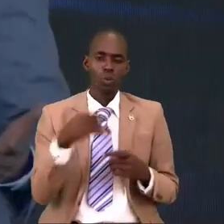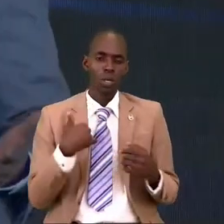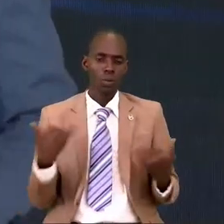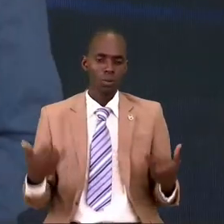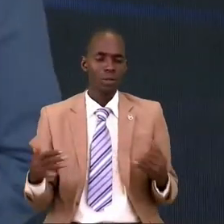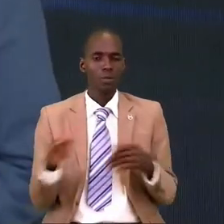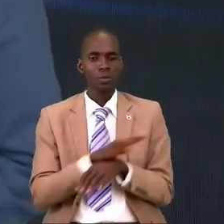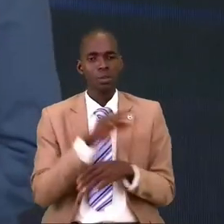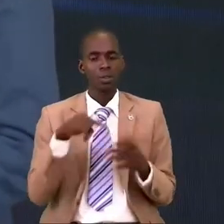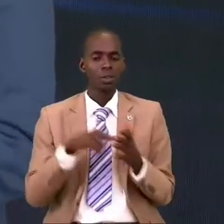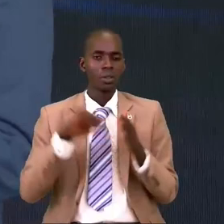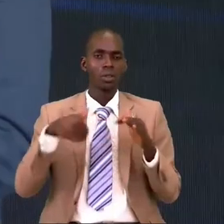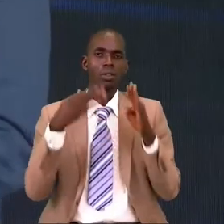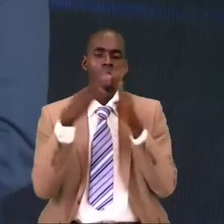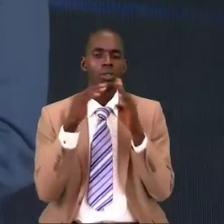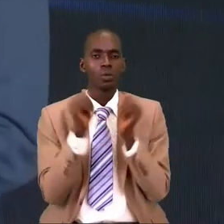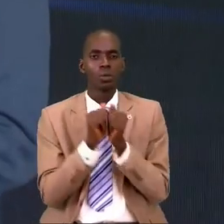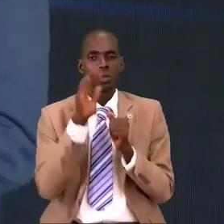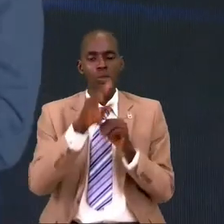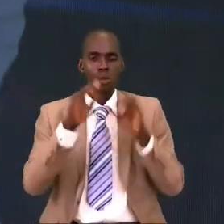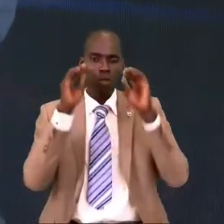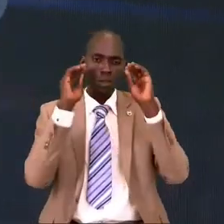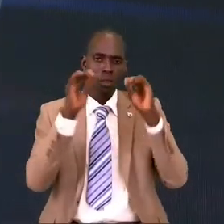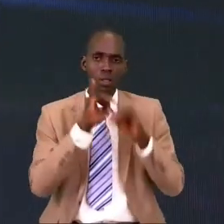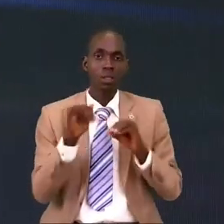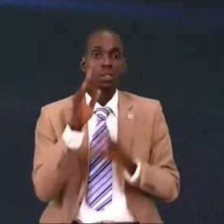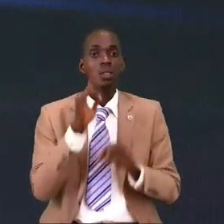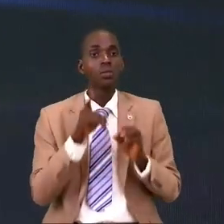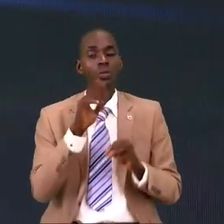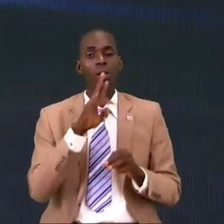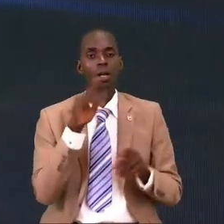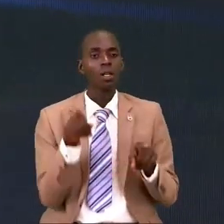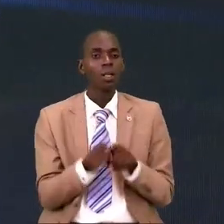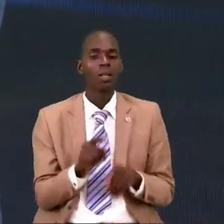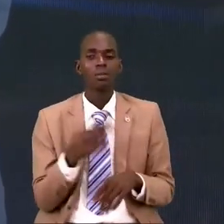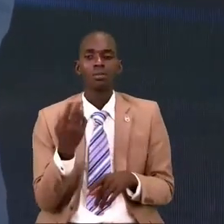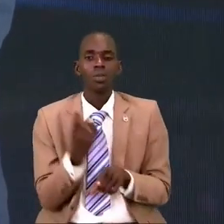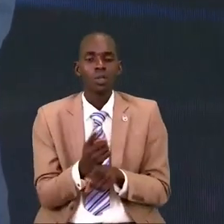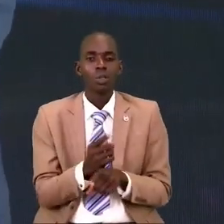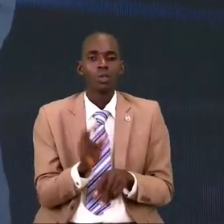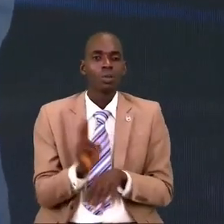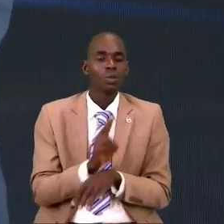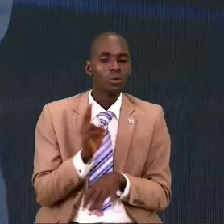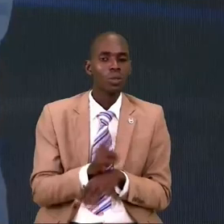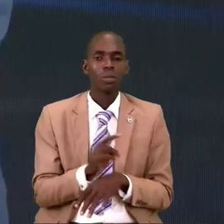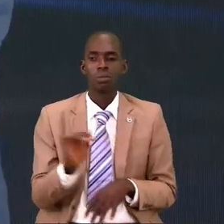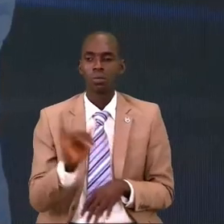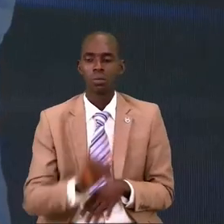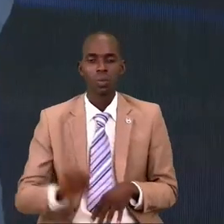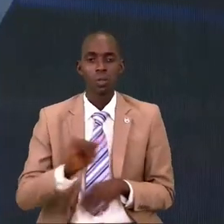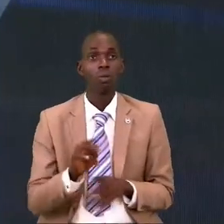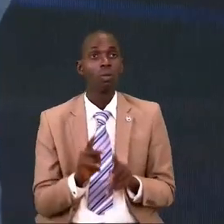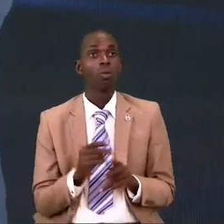ordinaires, s'ils étaient comme les gens, ils vont dire, ah, nous sommes désolés, monsieur, oublions-nous, ne soyez pas fâchés contre nous, hein.